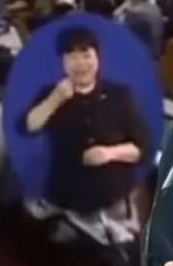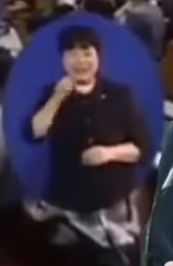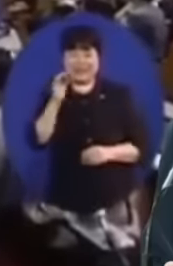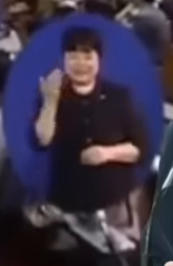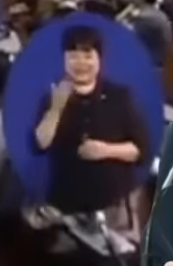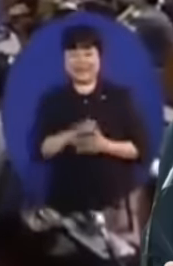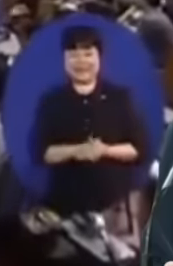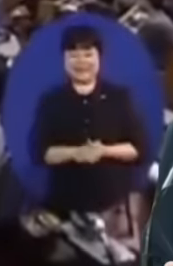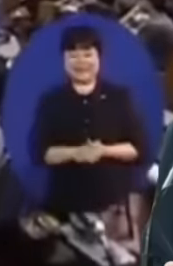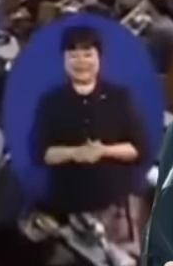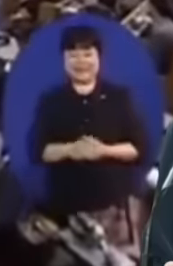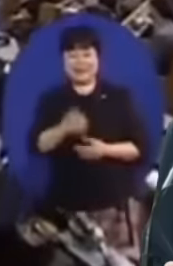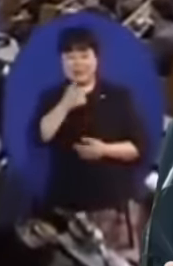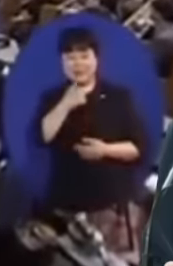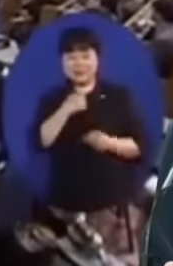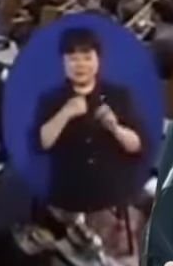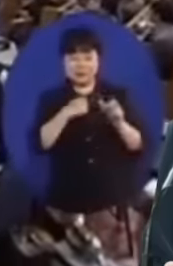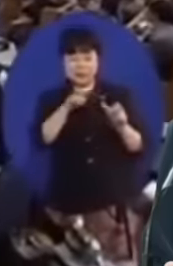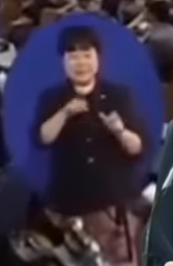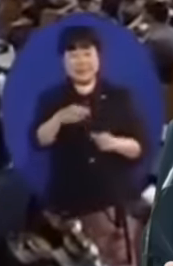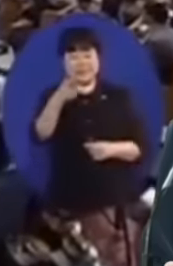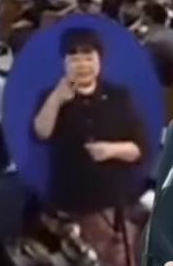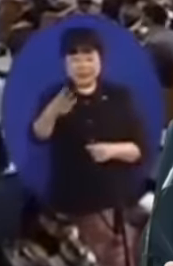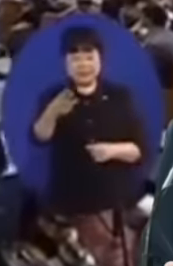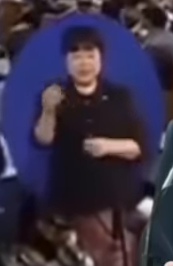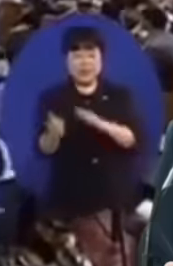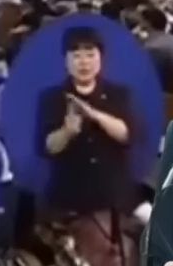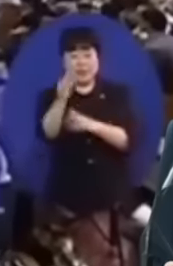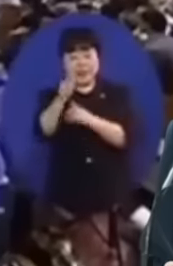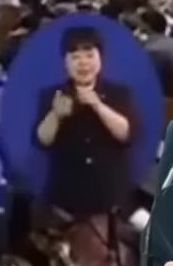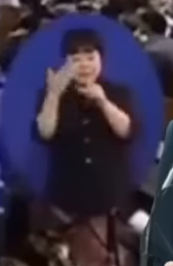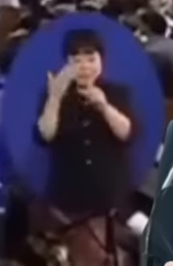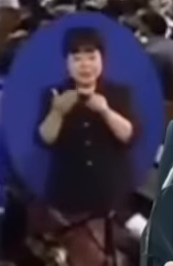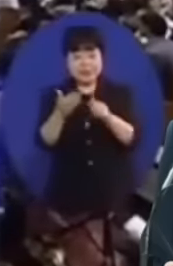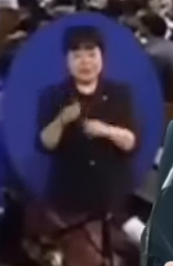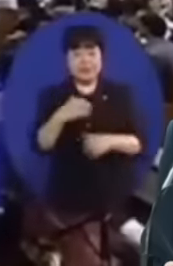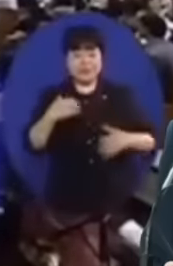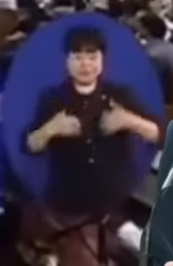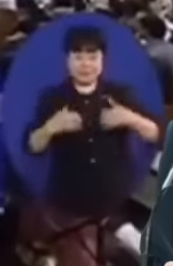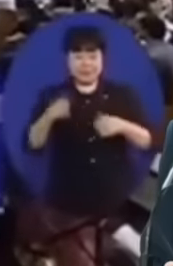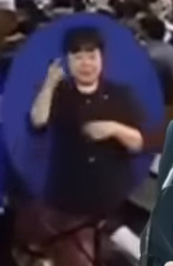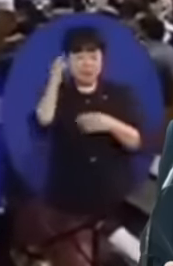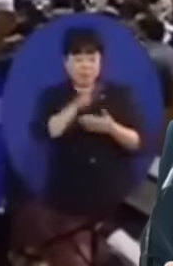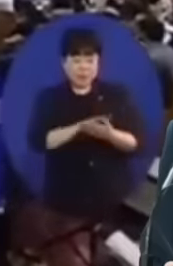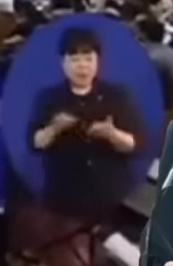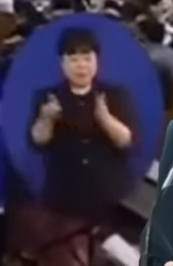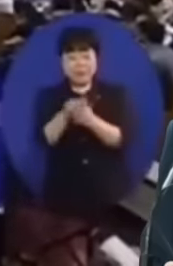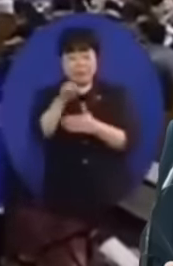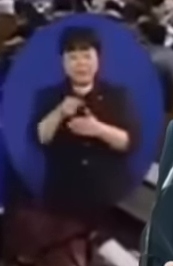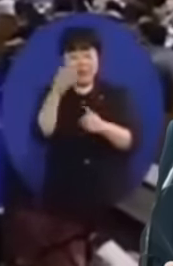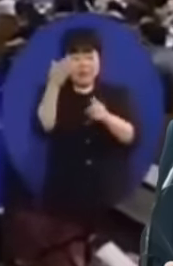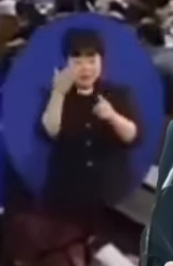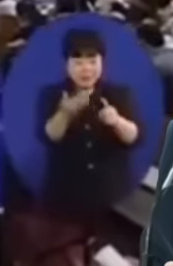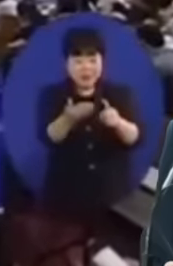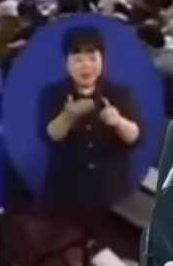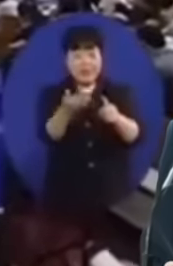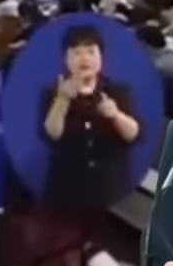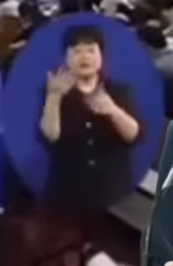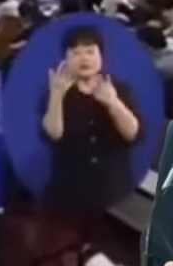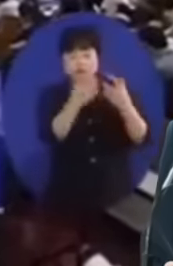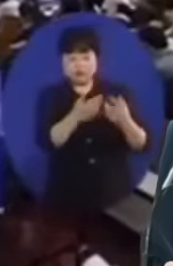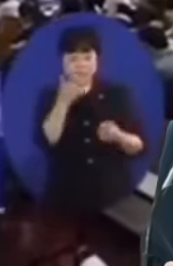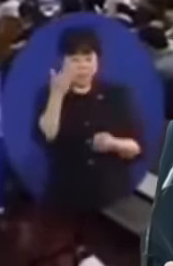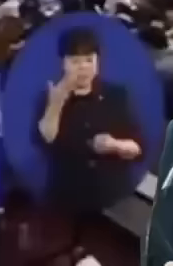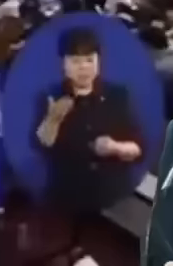것입니다. 로마서 15장 3절에 소망의 하나님이 모든 기쁨과 평강을 믿음 안에서 너희에게 충만하게